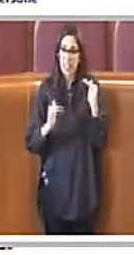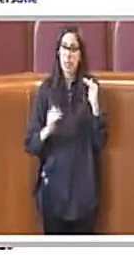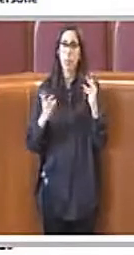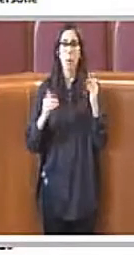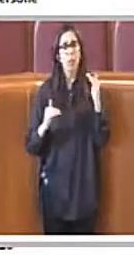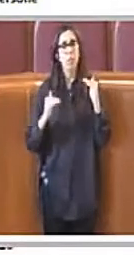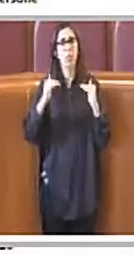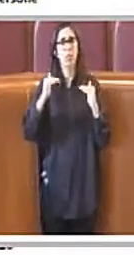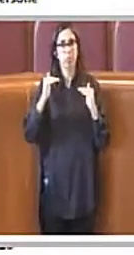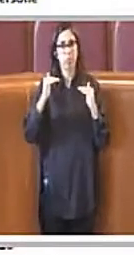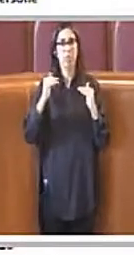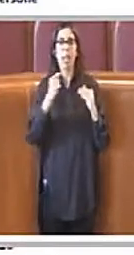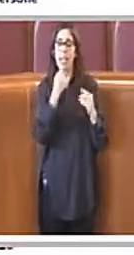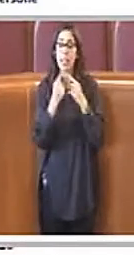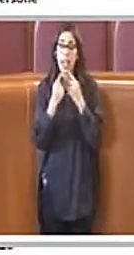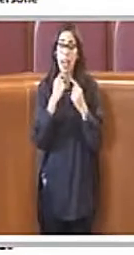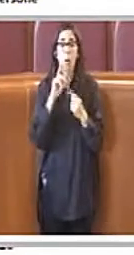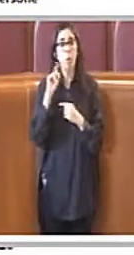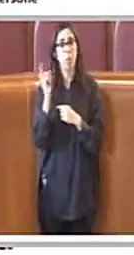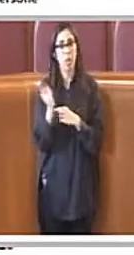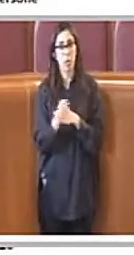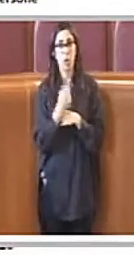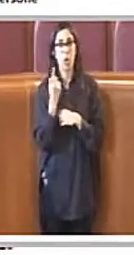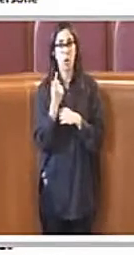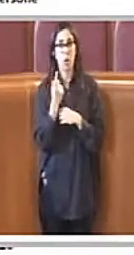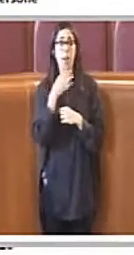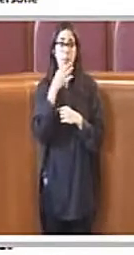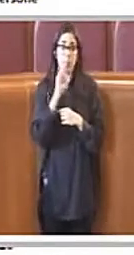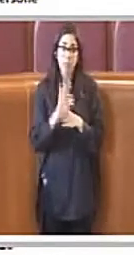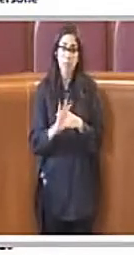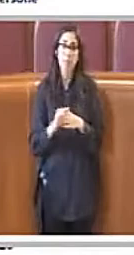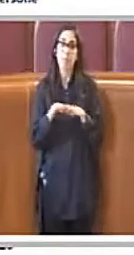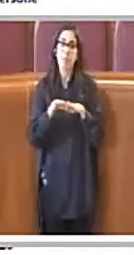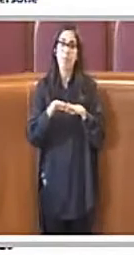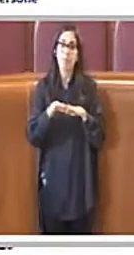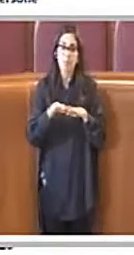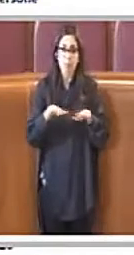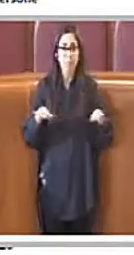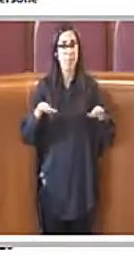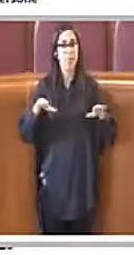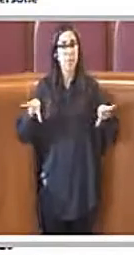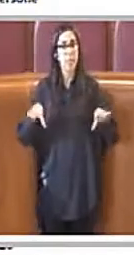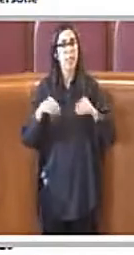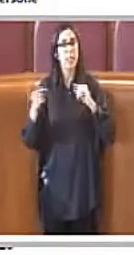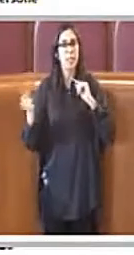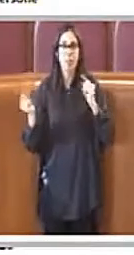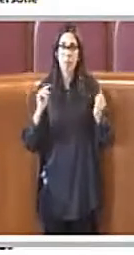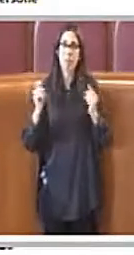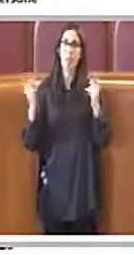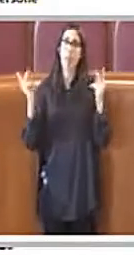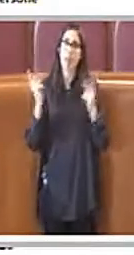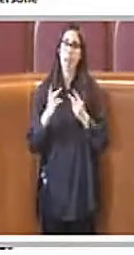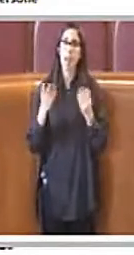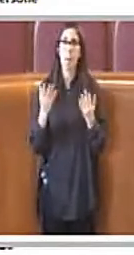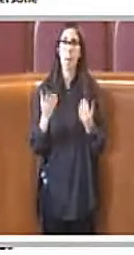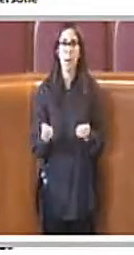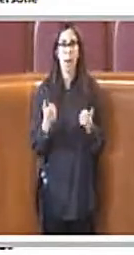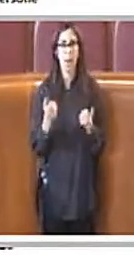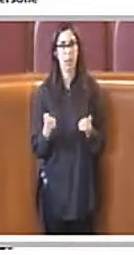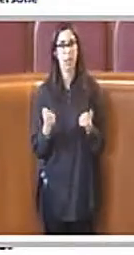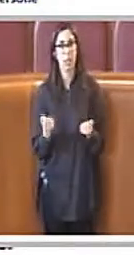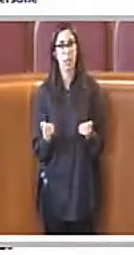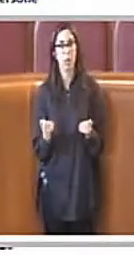di riuscire in realtà a mettere sul tavolo delle possibili proposte, osservazioni, che poi